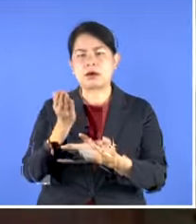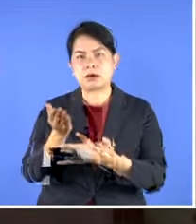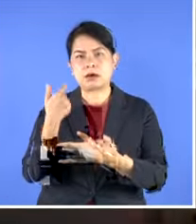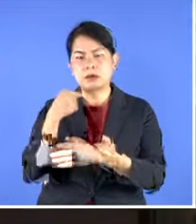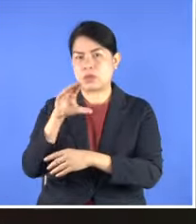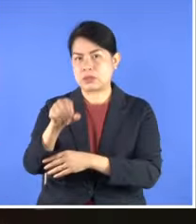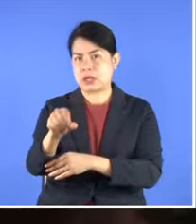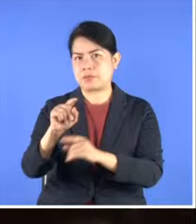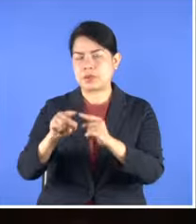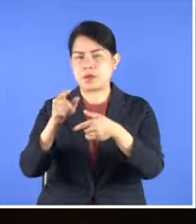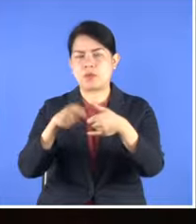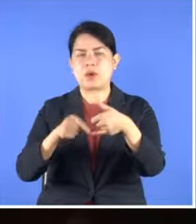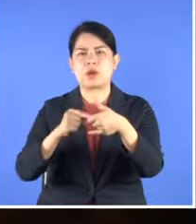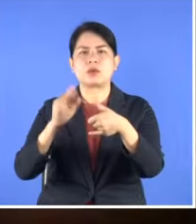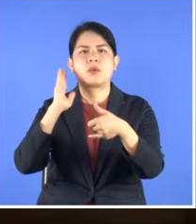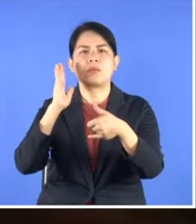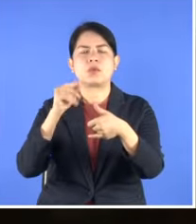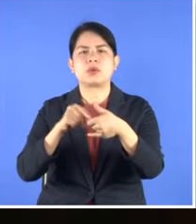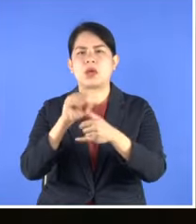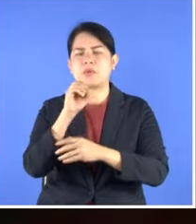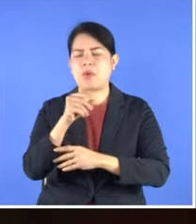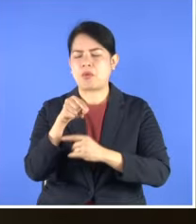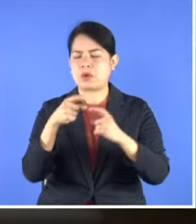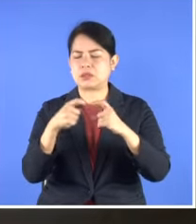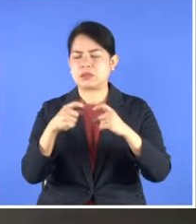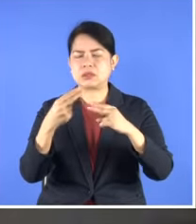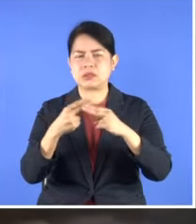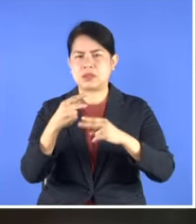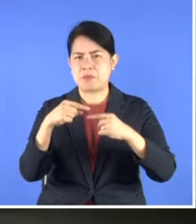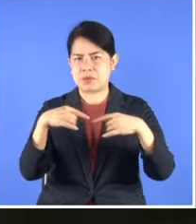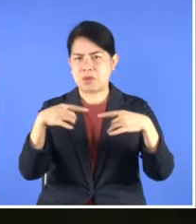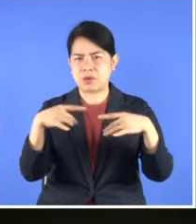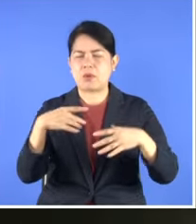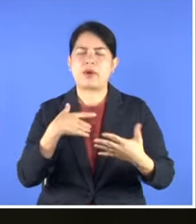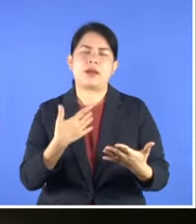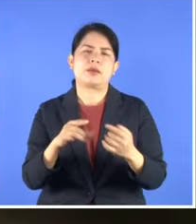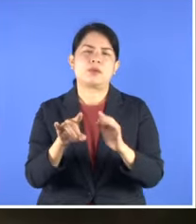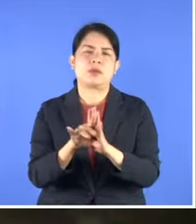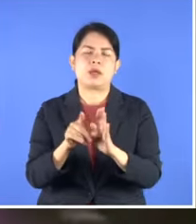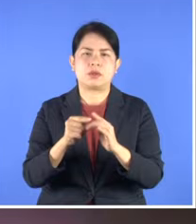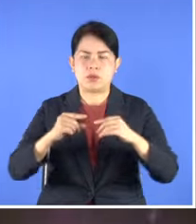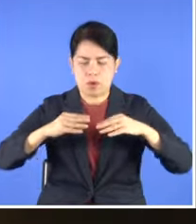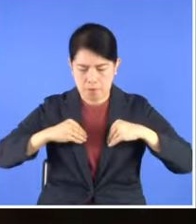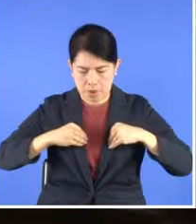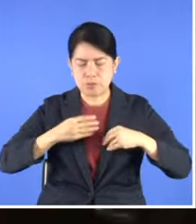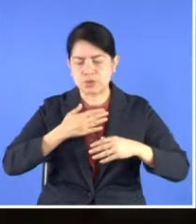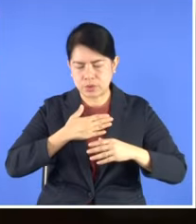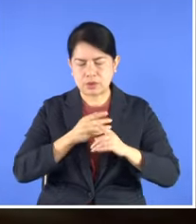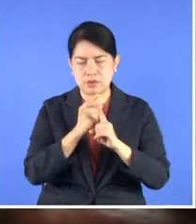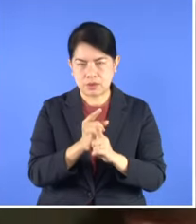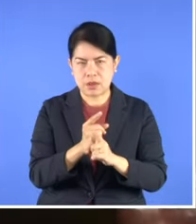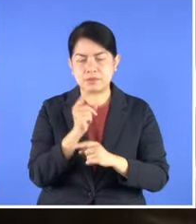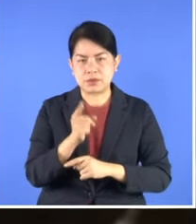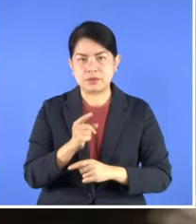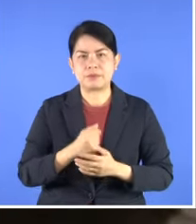ความว่าเขาอ่านหมายจับให้ว่าใช่ชื่อตัวเขาไหมบอกไม่ใช่ไม่ใช่สุดท้ายฮะยอมจำนนฮะยอมรับสารภาพบอกว่าเป็นบุคคลตามหมายจับจริง